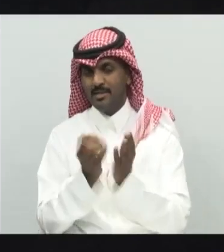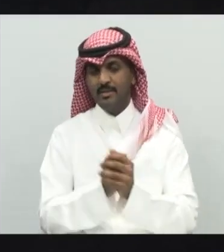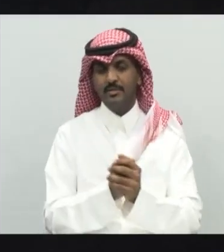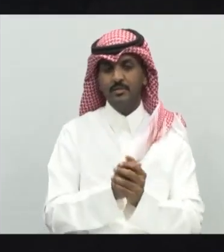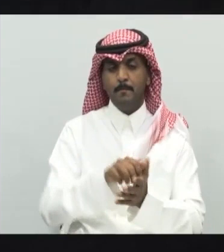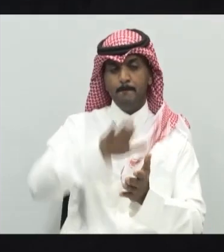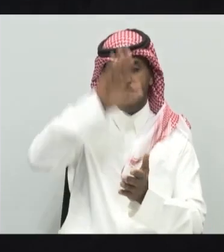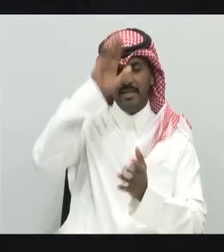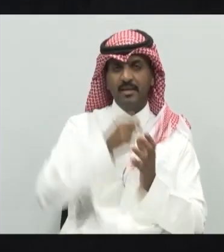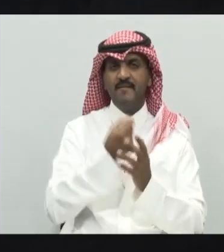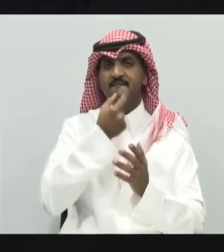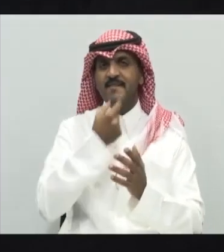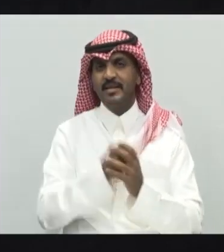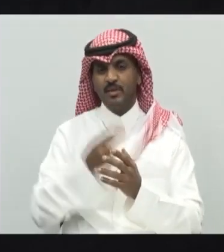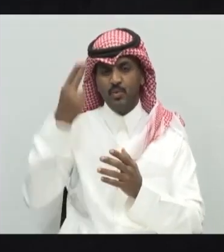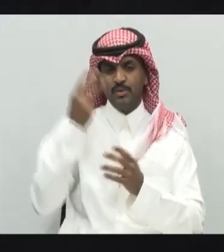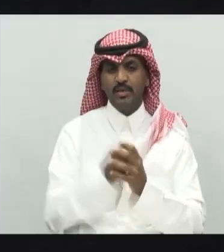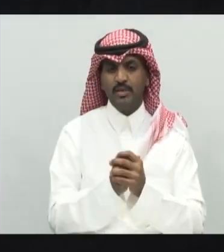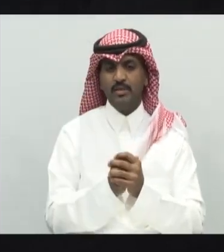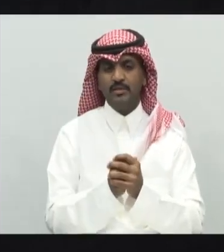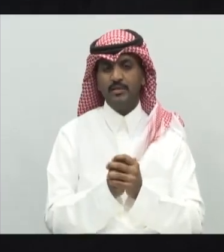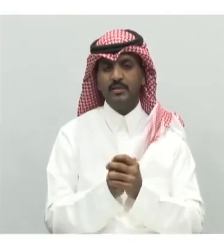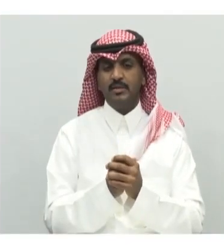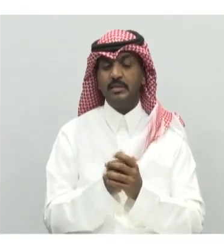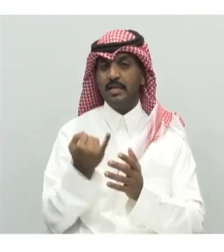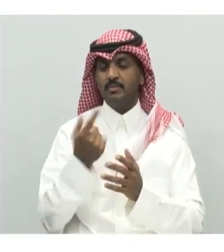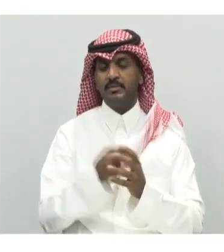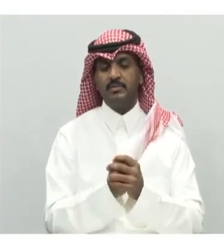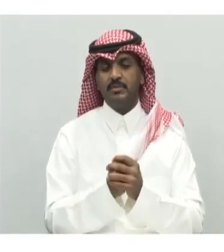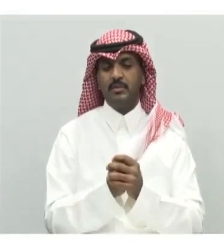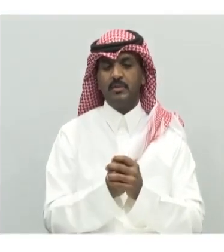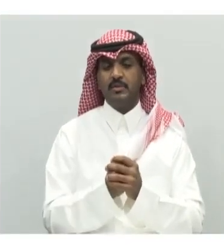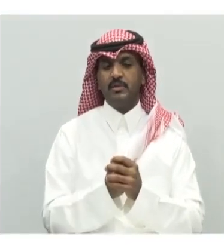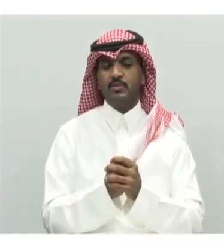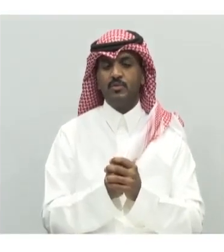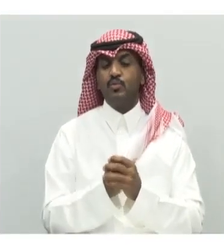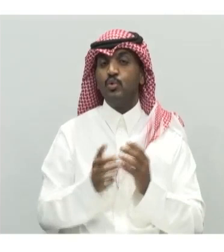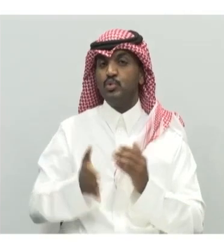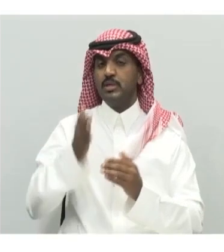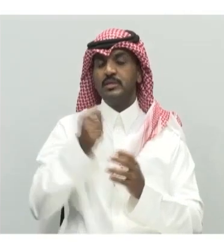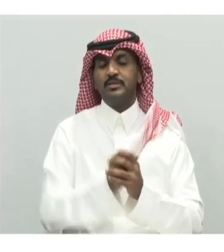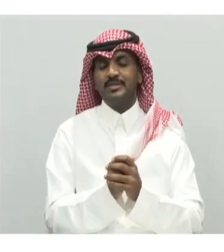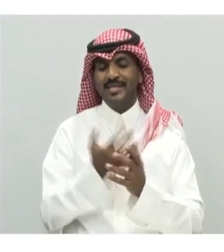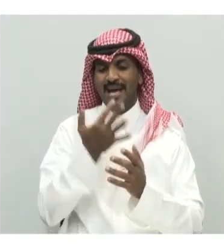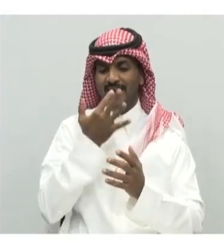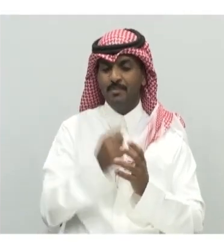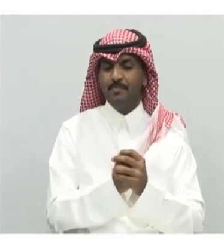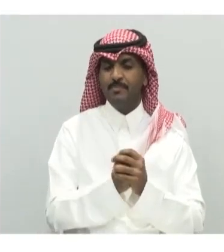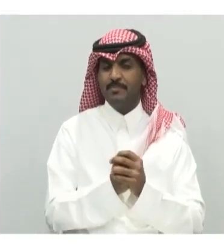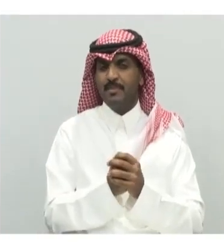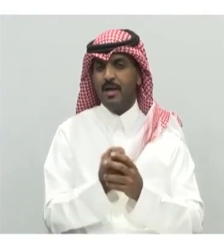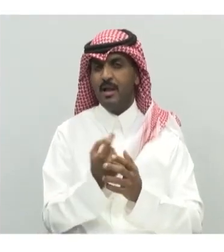في المملكه العربيه السعوديه التي تهتم بالكتاب وقد انشات وتاسست هذه المكتبه